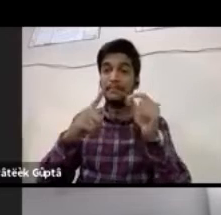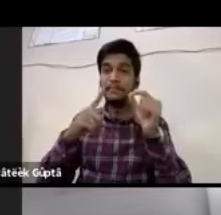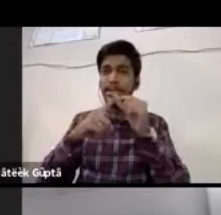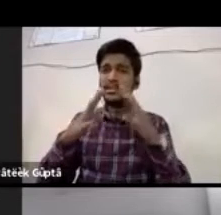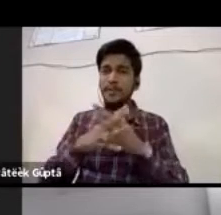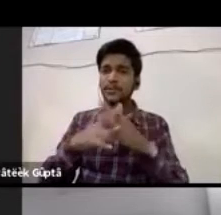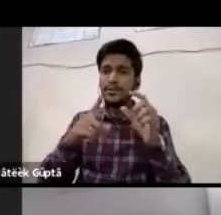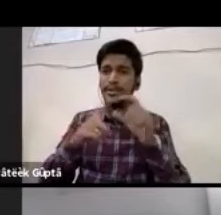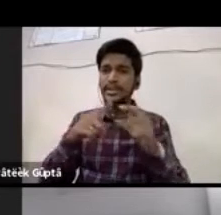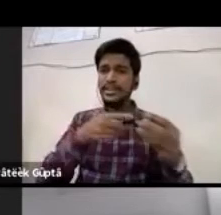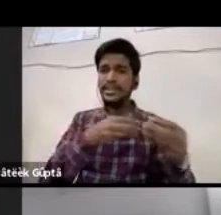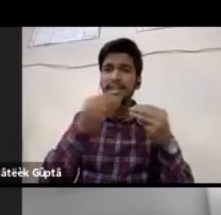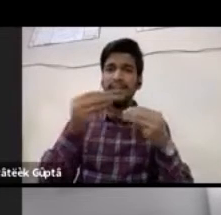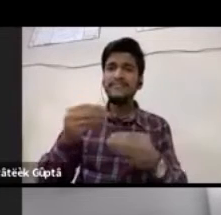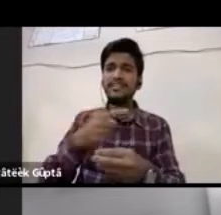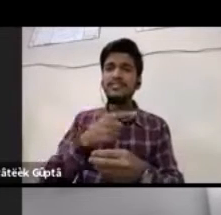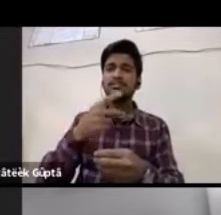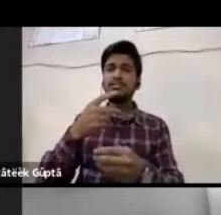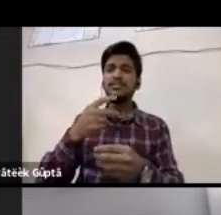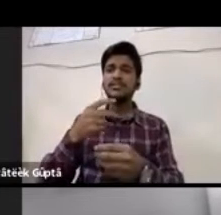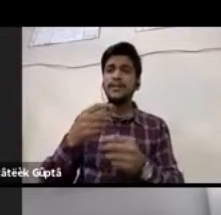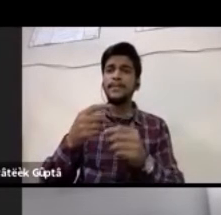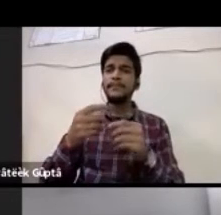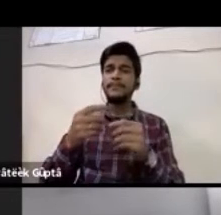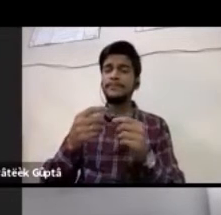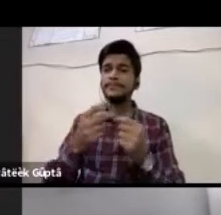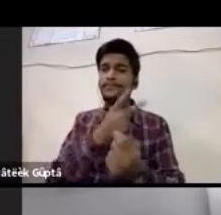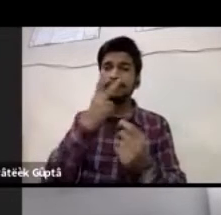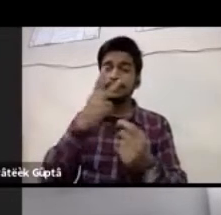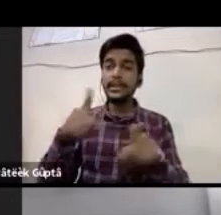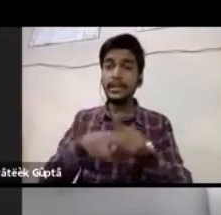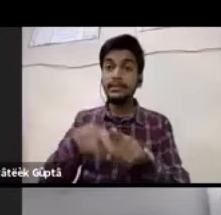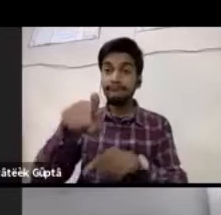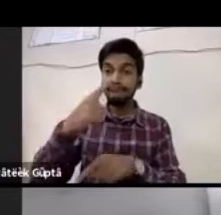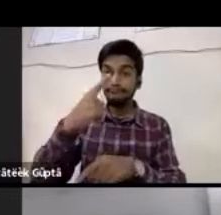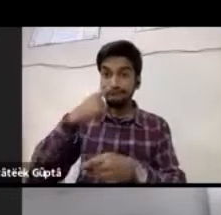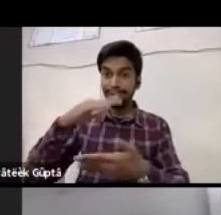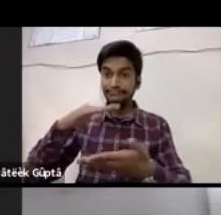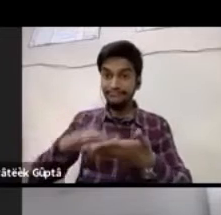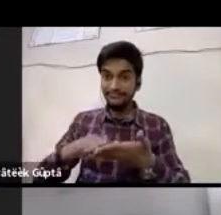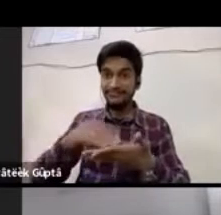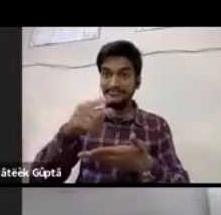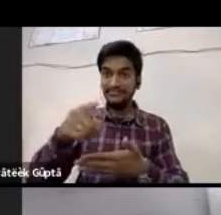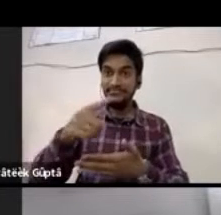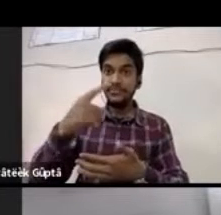अबाउट माय वाइफ, शी इज फुली एबल्ड, शी इज अ डॉक्टरेट. आई हैव अ सन who is fully able.